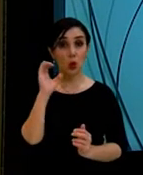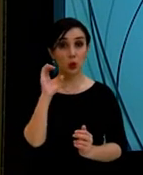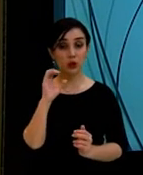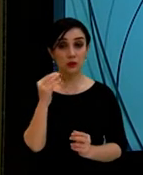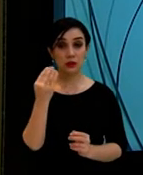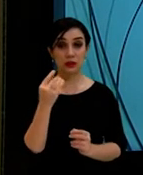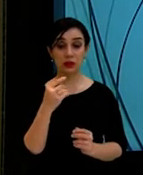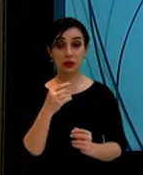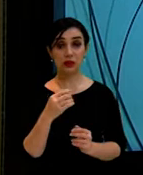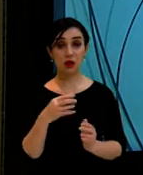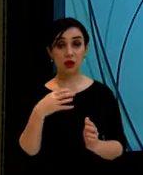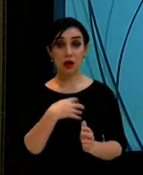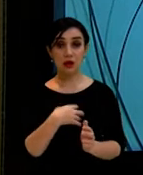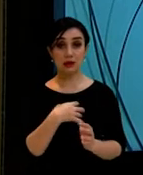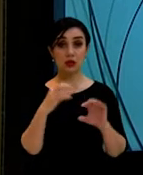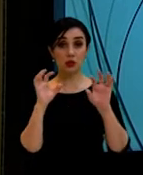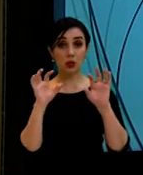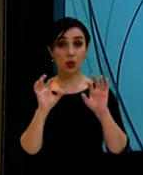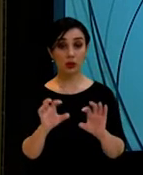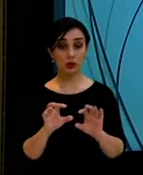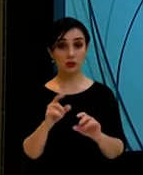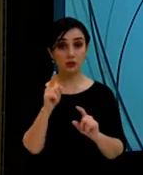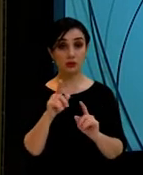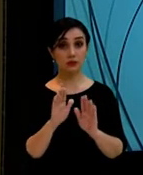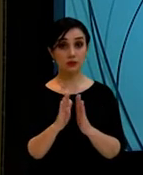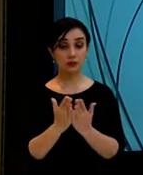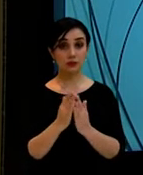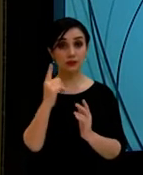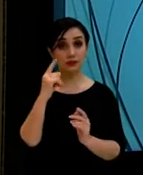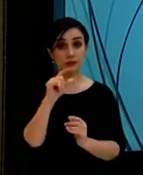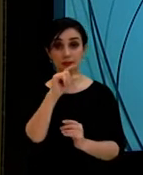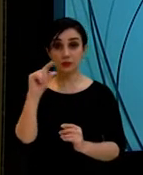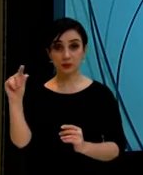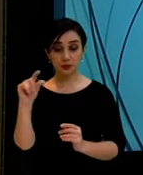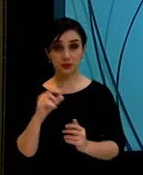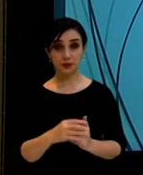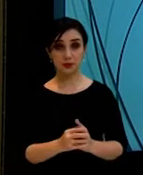O'zbek tili punktatsiyasining asosiy qoidalari kitobidan bir parcha.